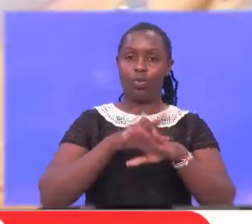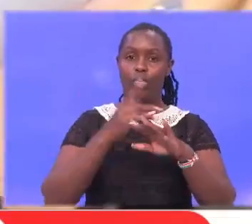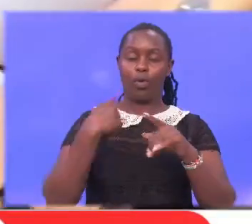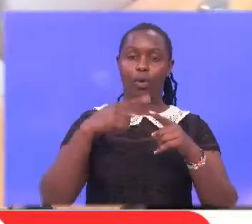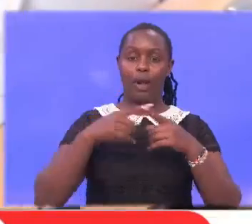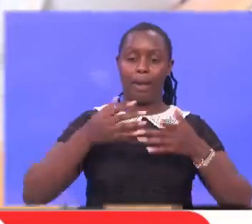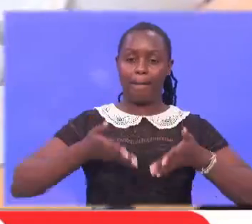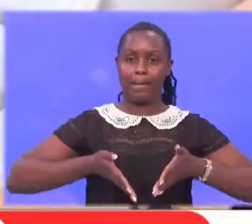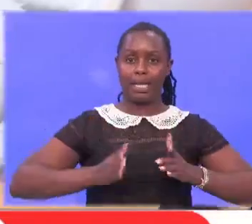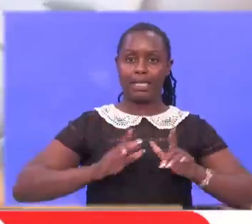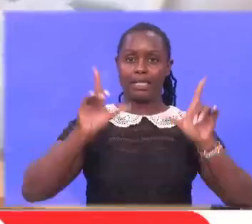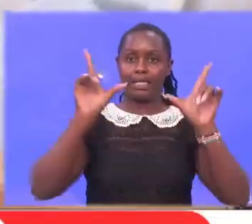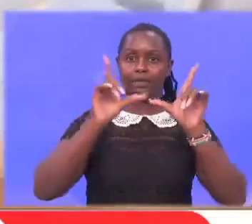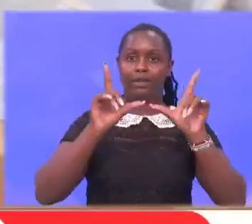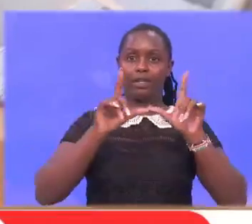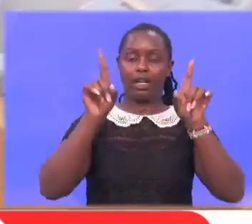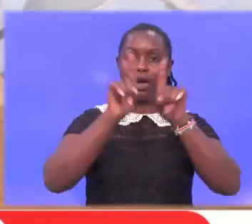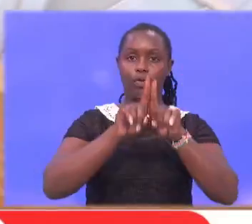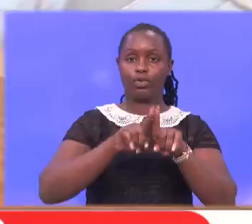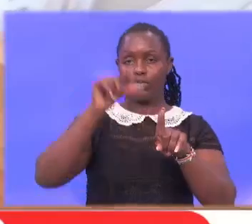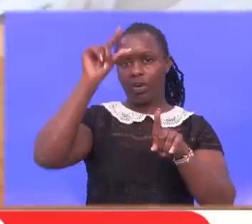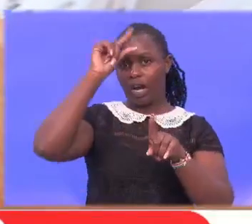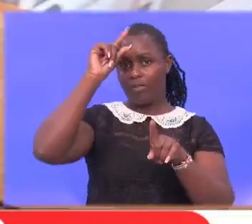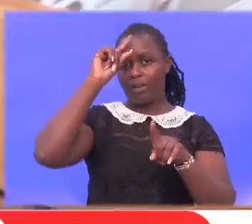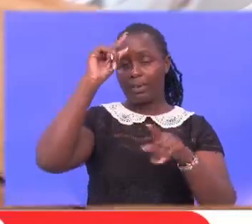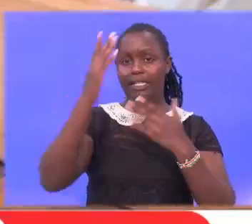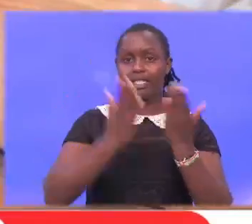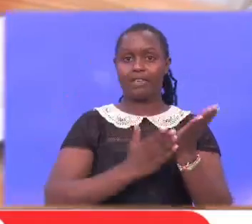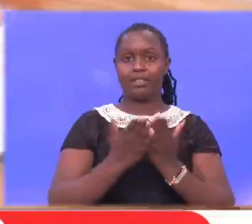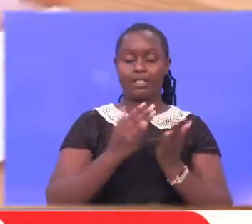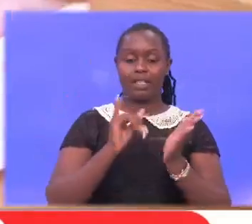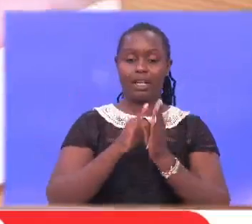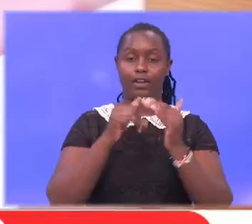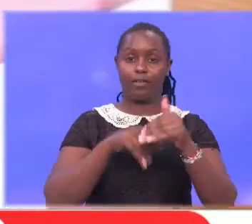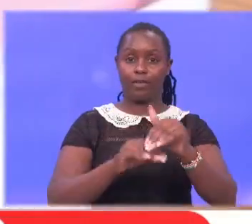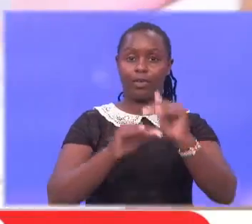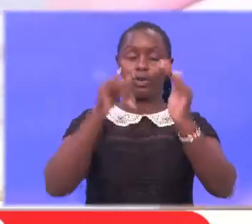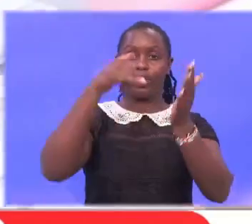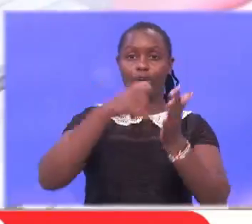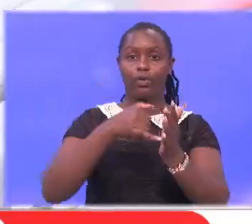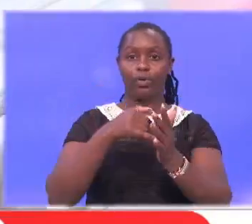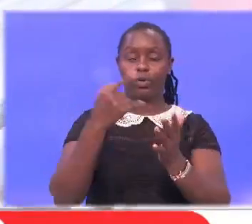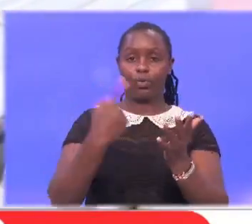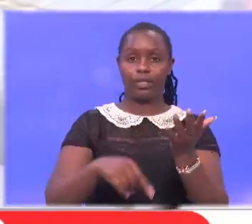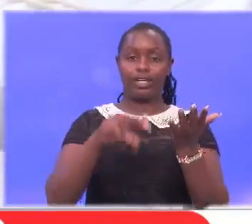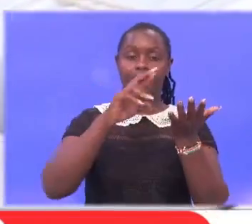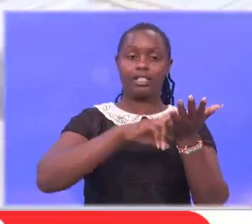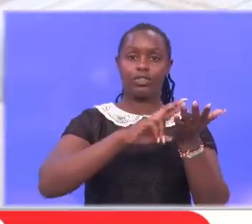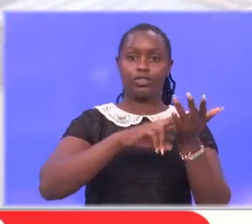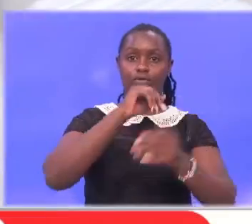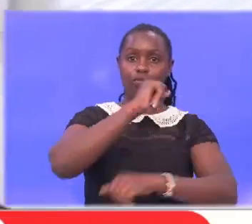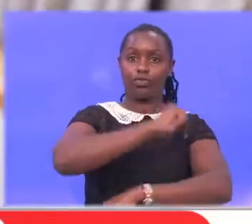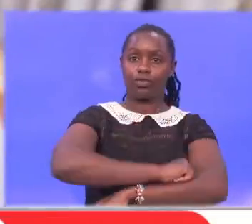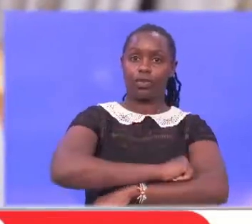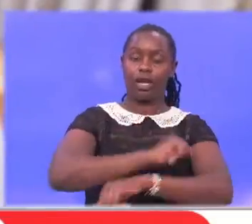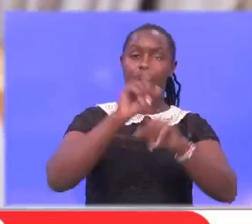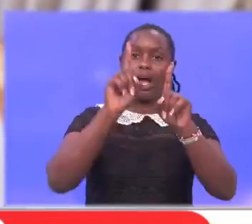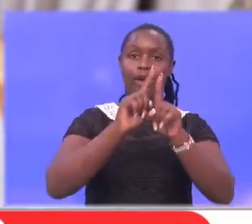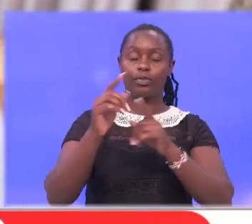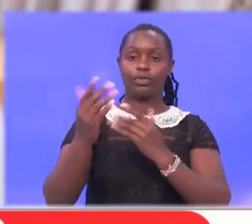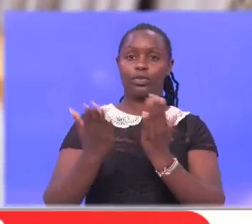huduma za serikali zinazofuata, ikiwa ni pamoja na uandikishaji shule na huduma za afya. Sasa nambari hiyo